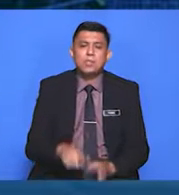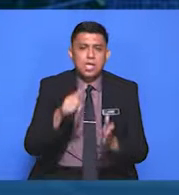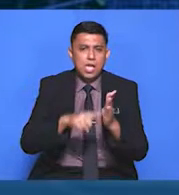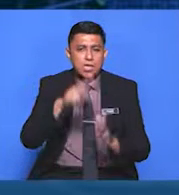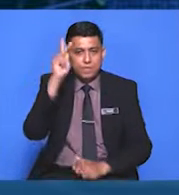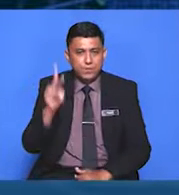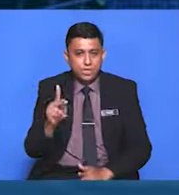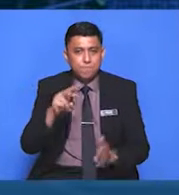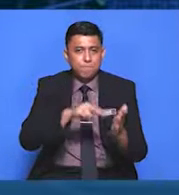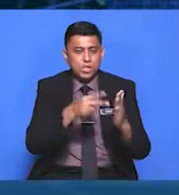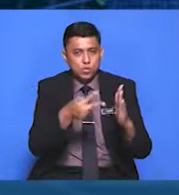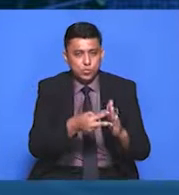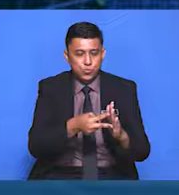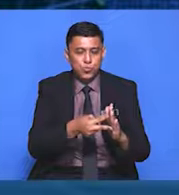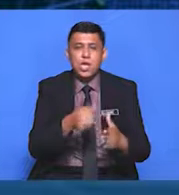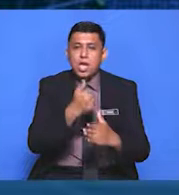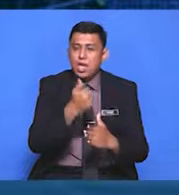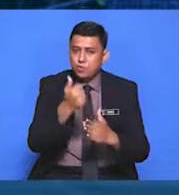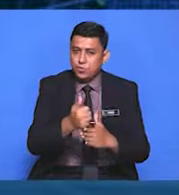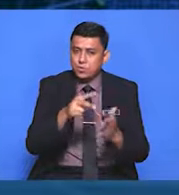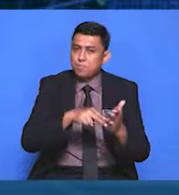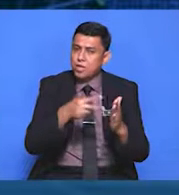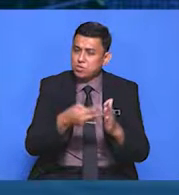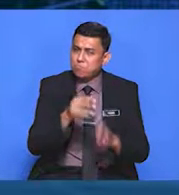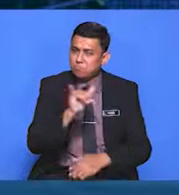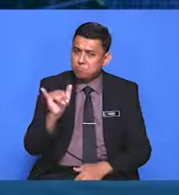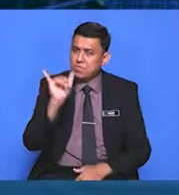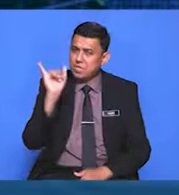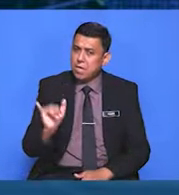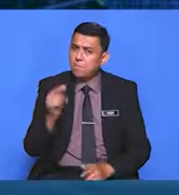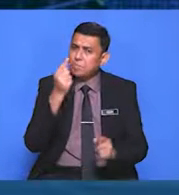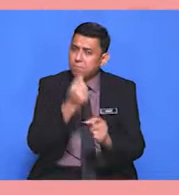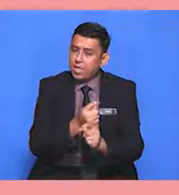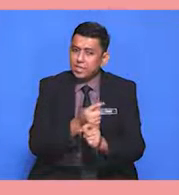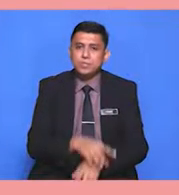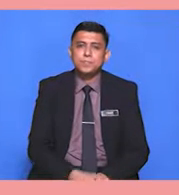apakah definisi atau maksudnya yang lebih tepat?